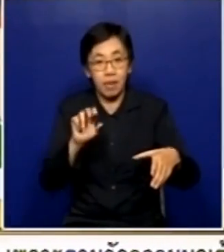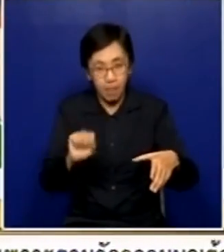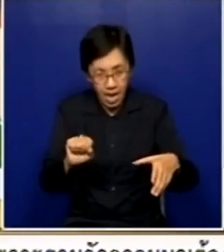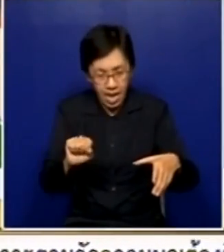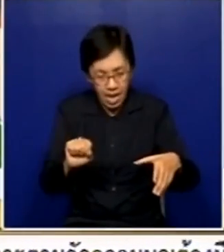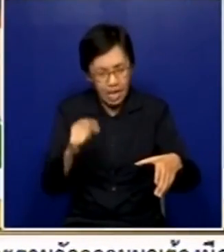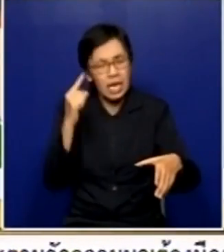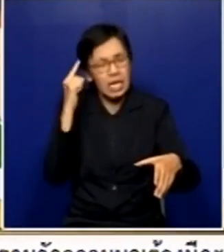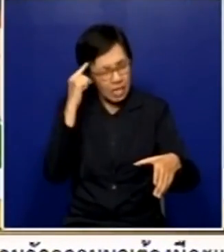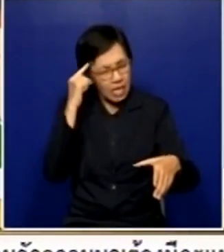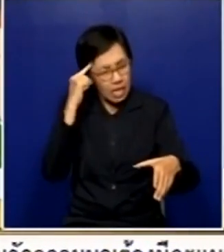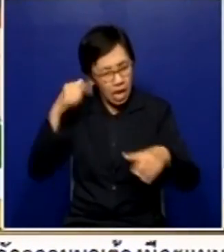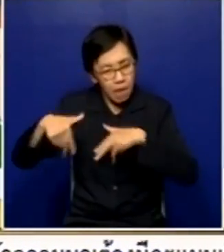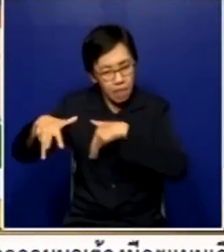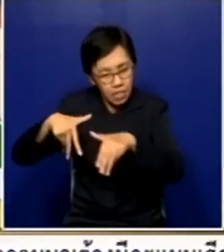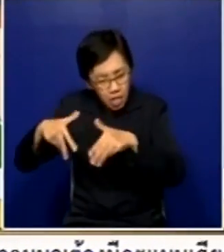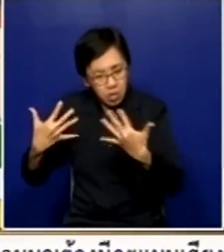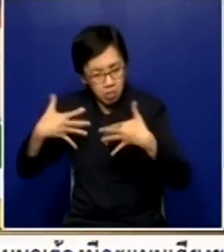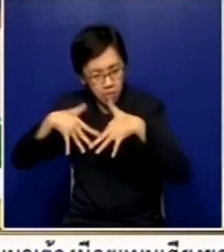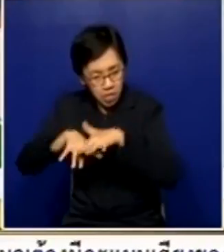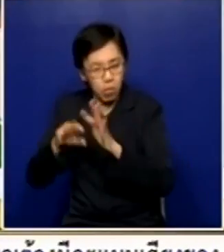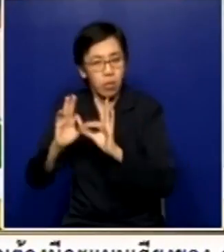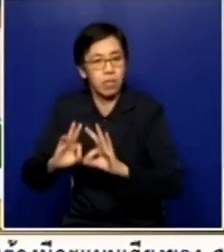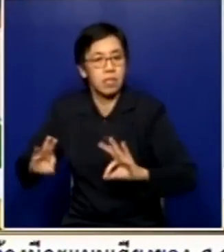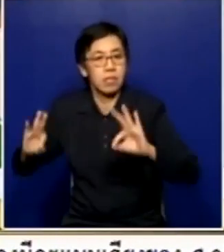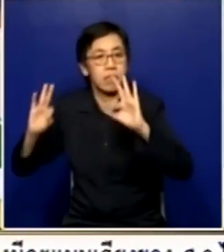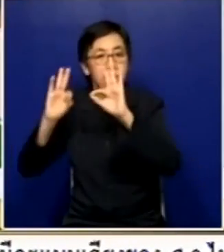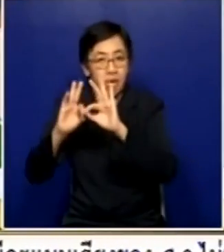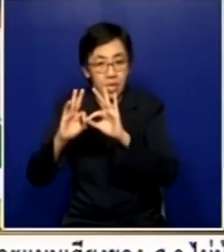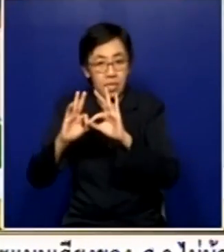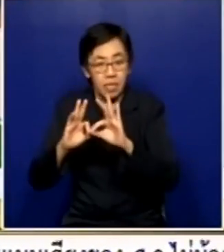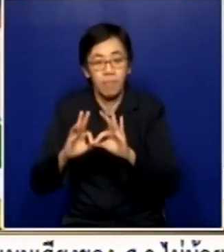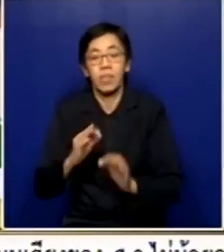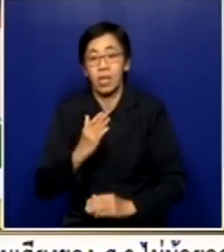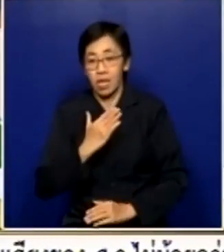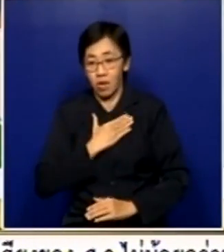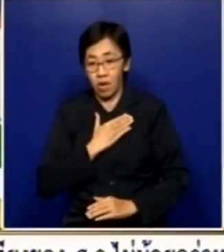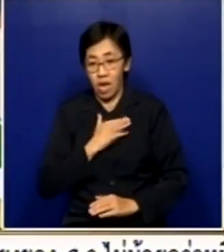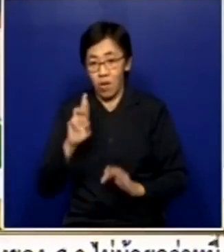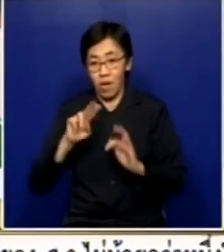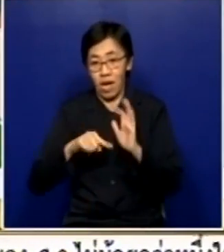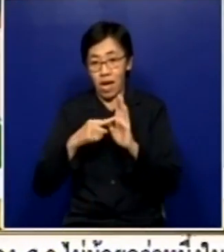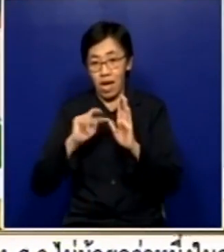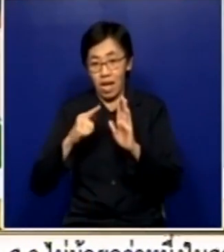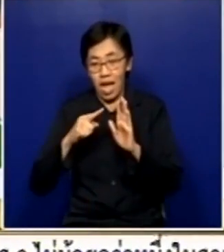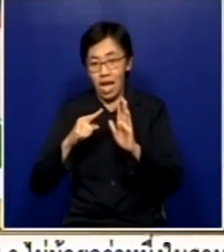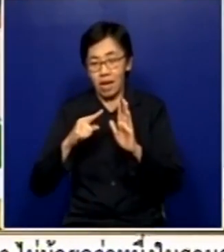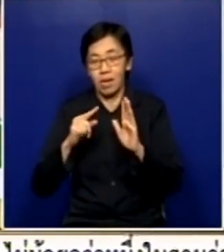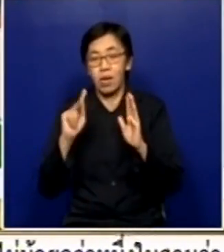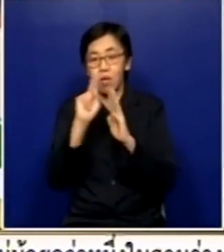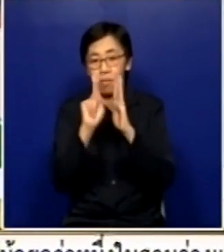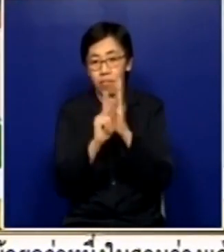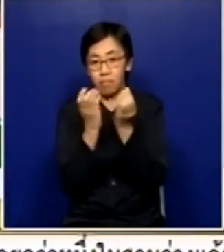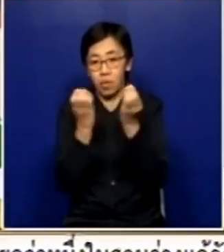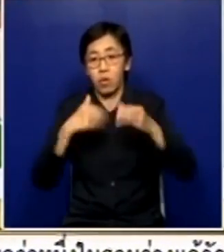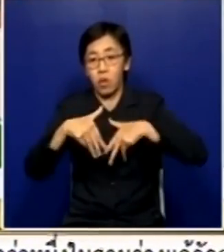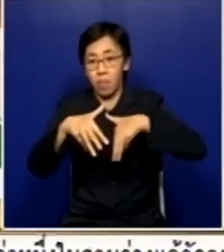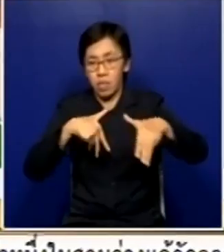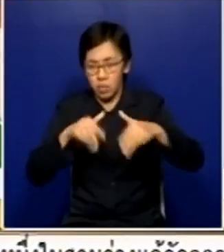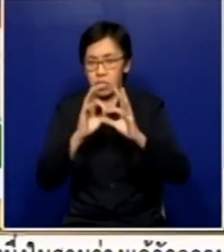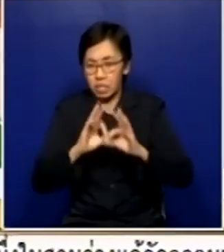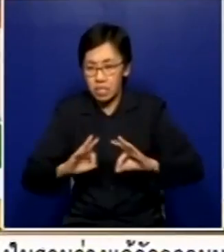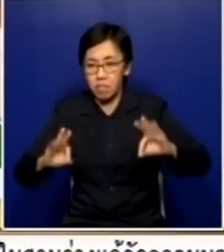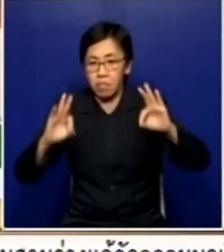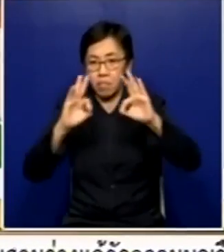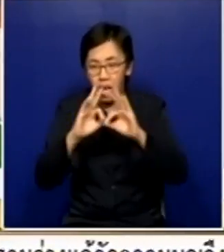ความสำคัญกับว่างจะดับของประชาชนในใจ